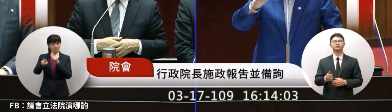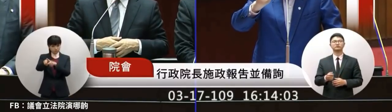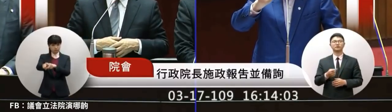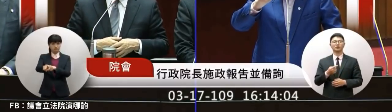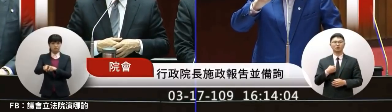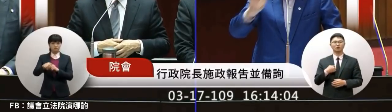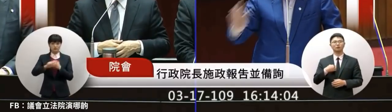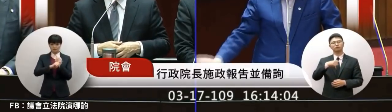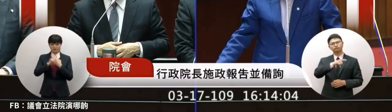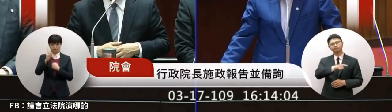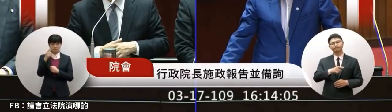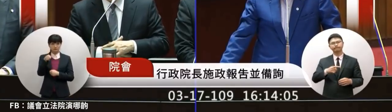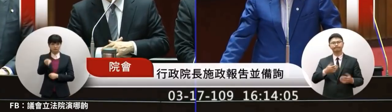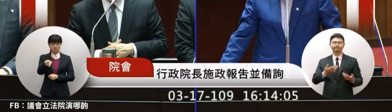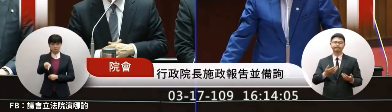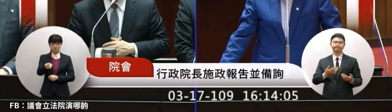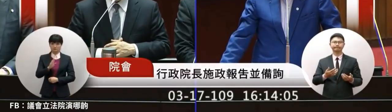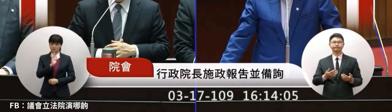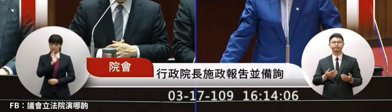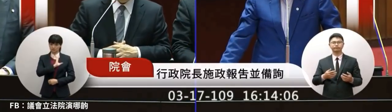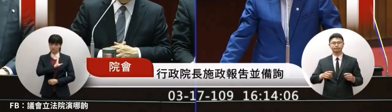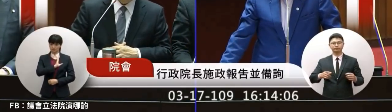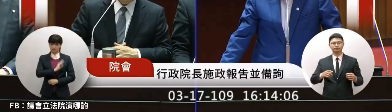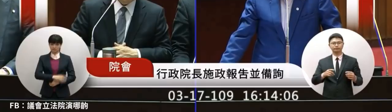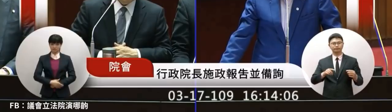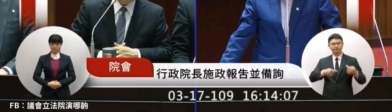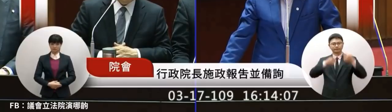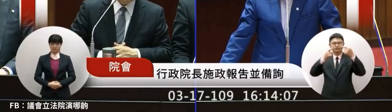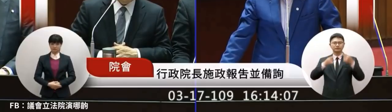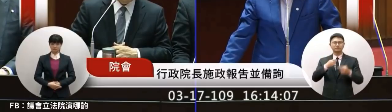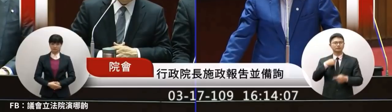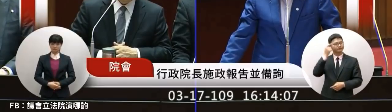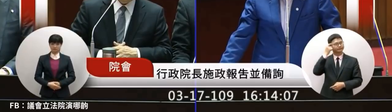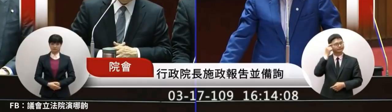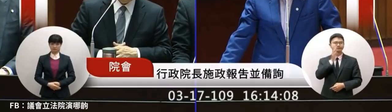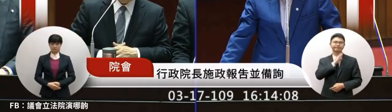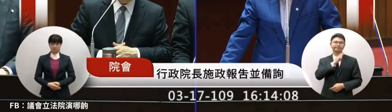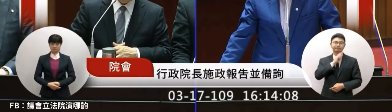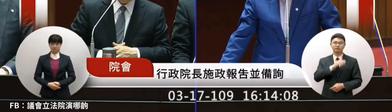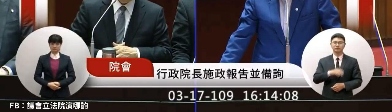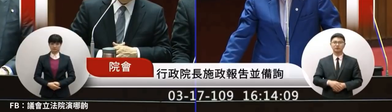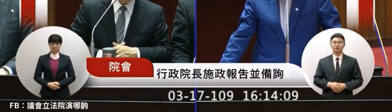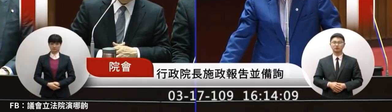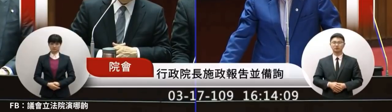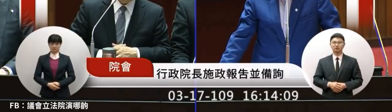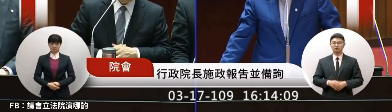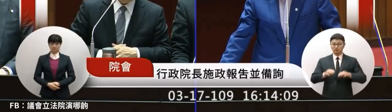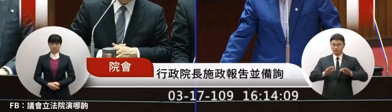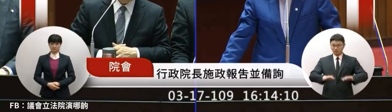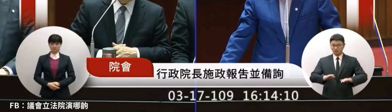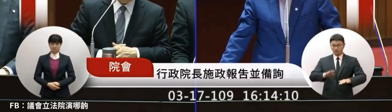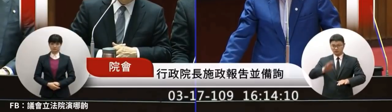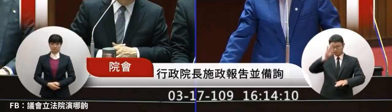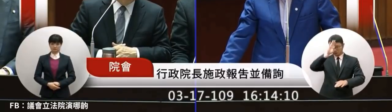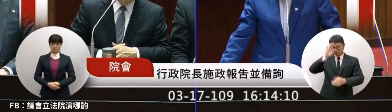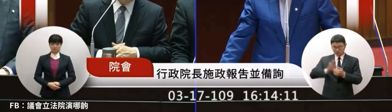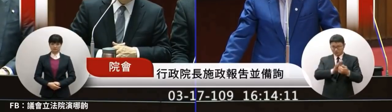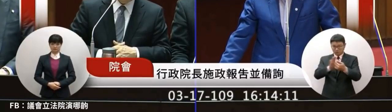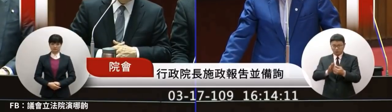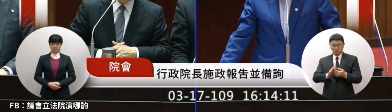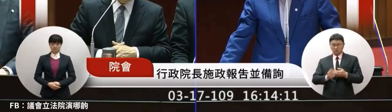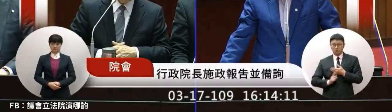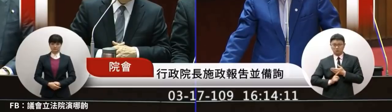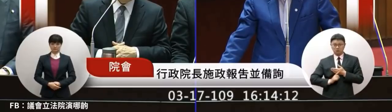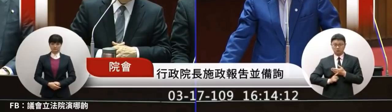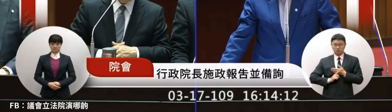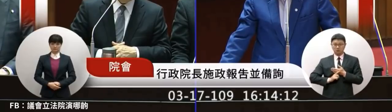我不想给你这个变得面红耳赤，因为在当全国疫情很紧张的时候，